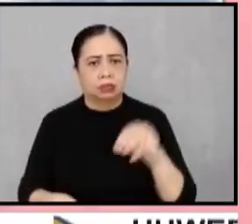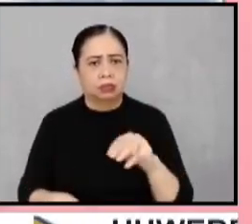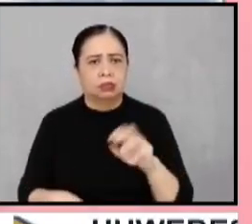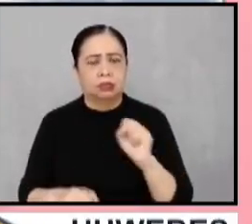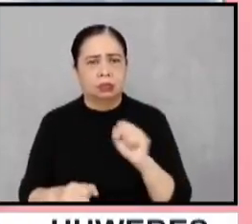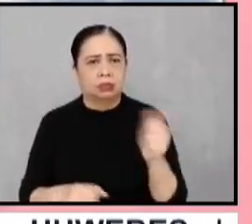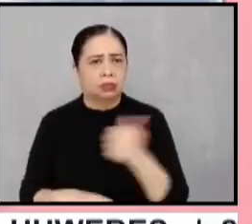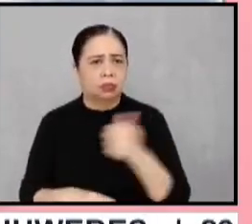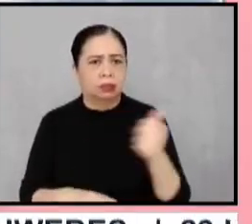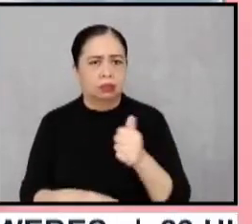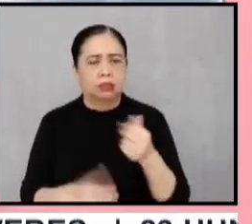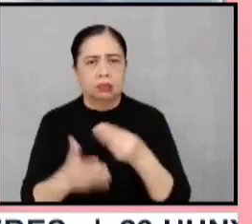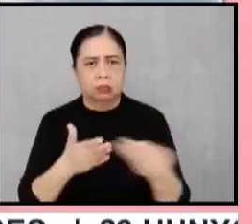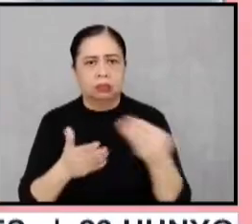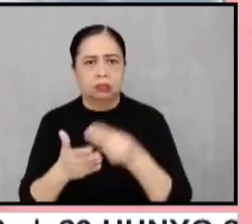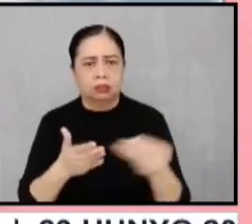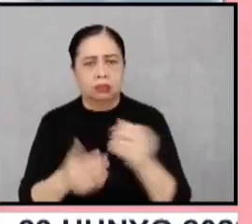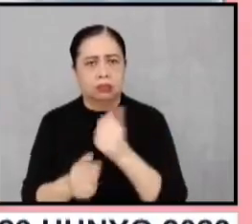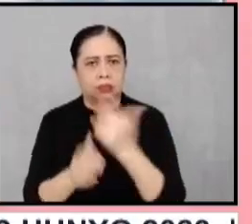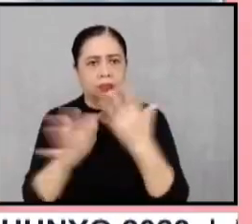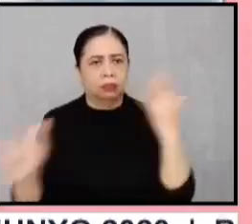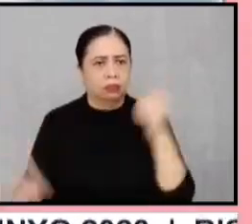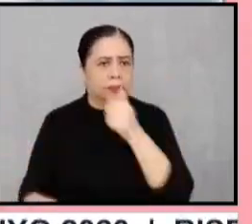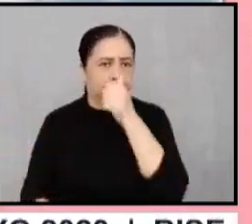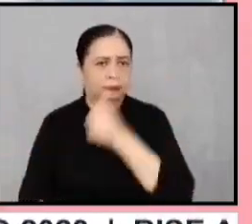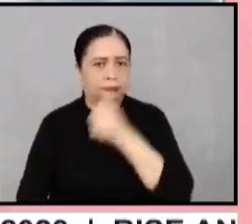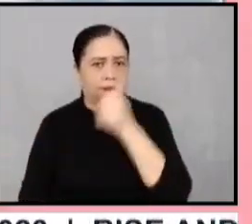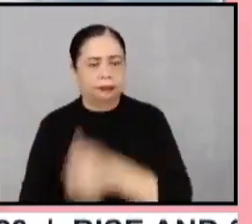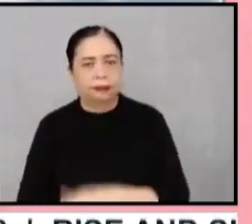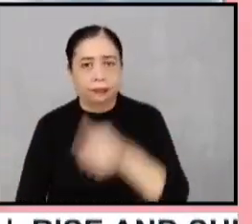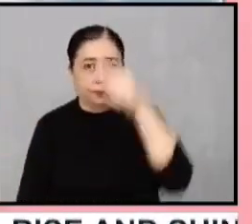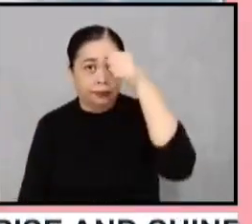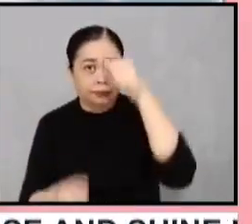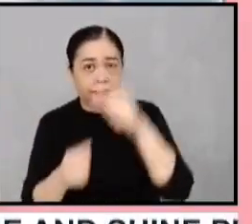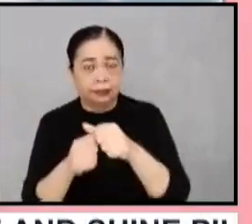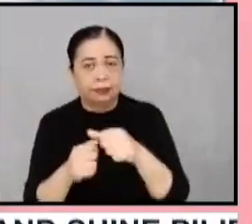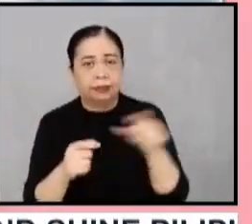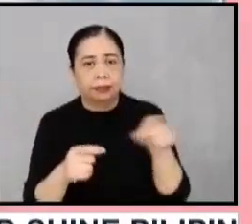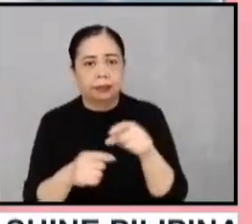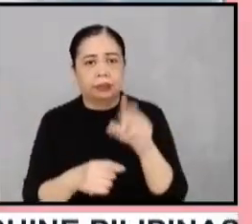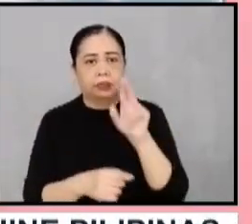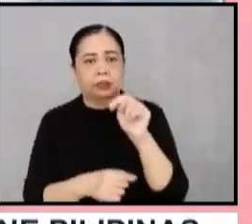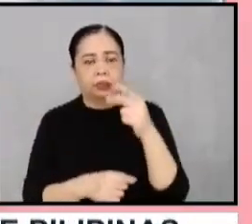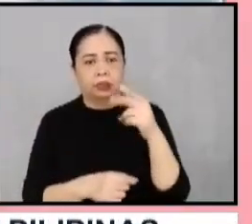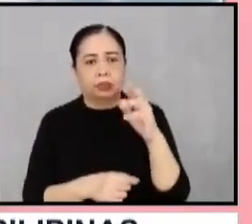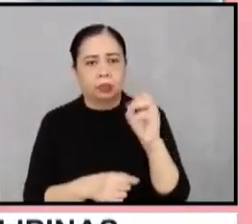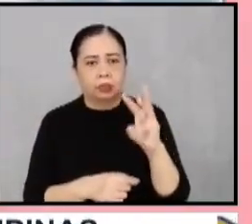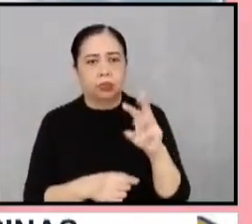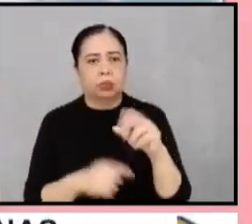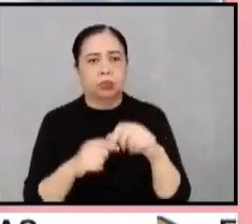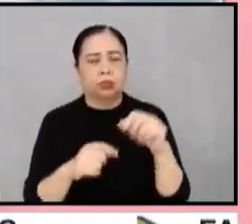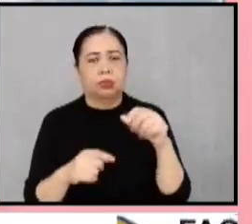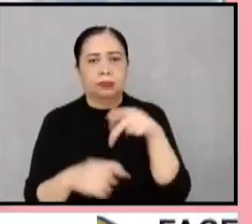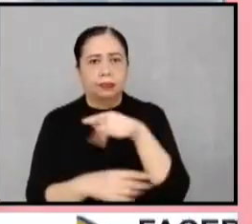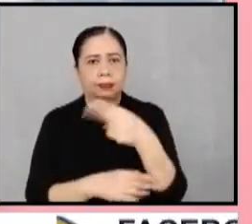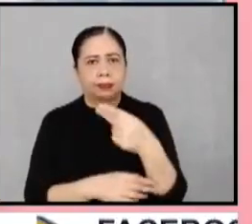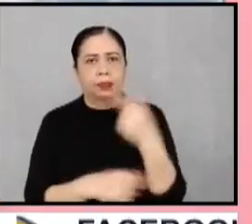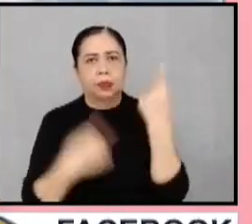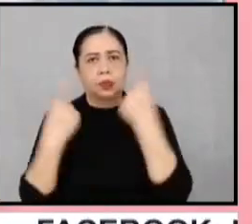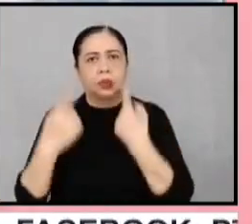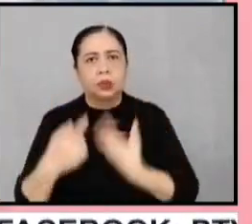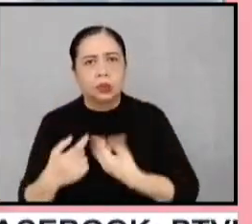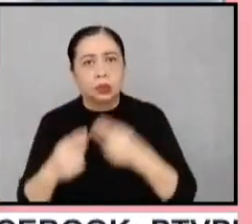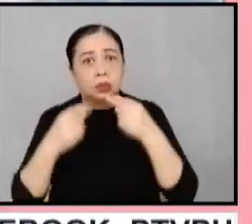kami, magpipila po kami. Matatanda ang pinawi ng Unigrow PH ang pangamba ng mga mamimili sa balita na